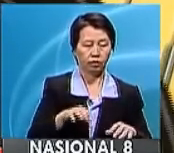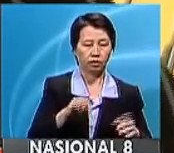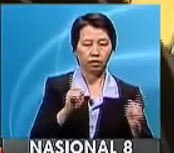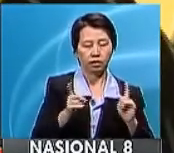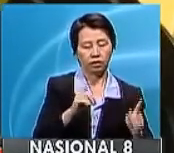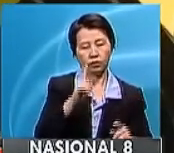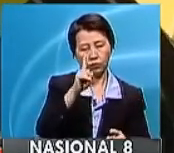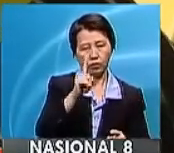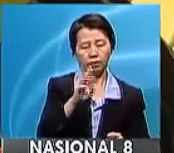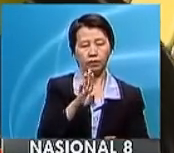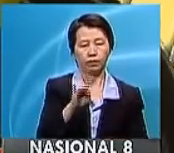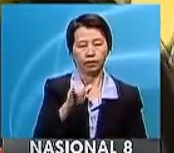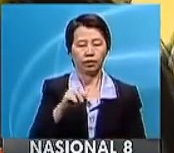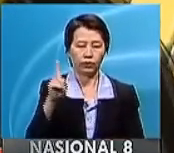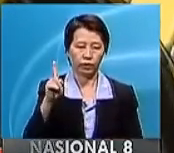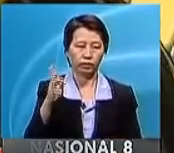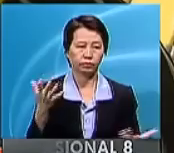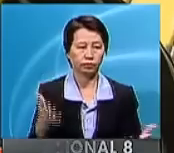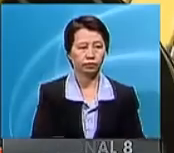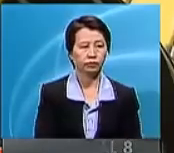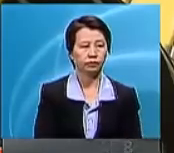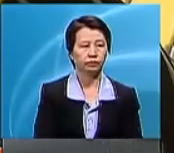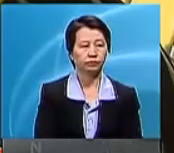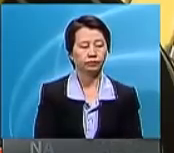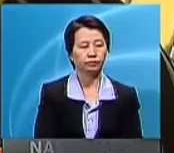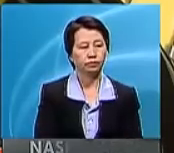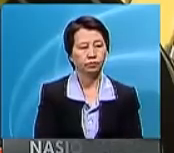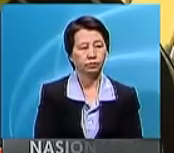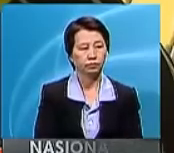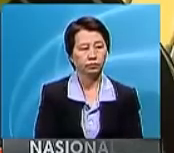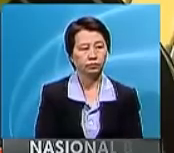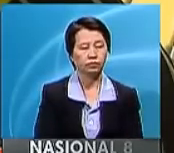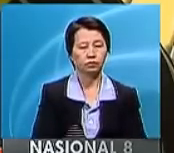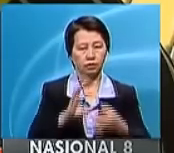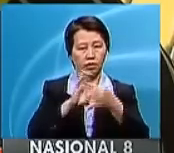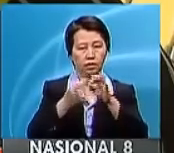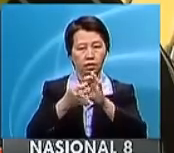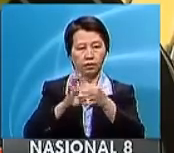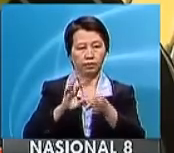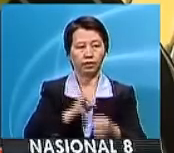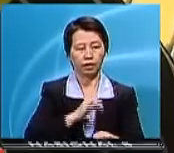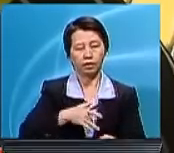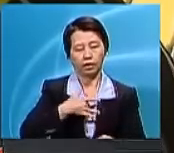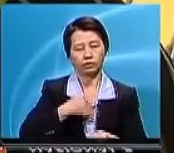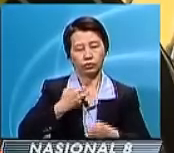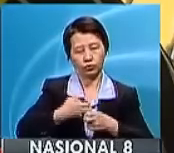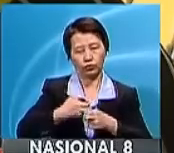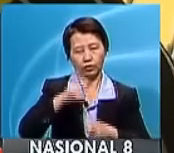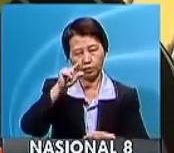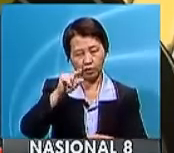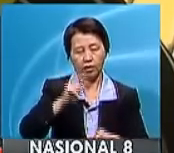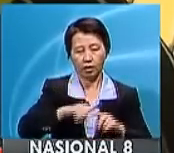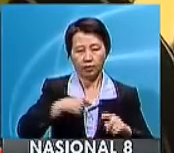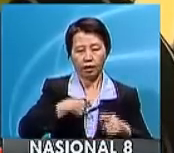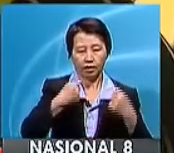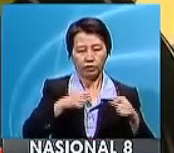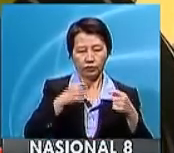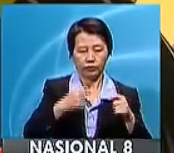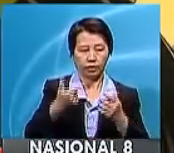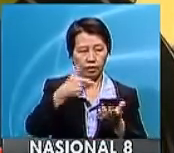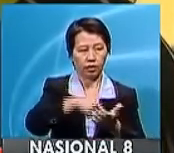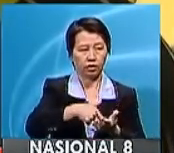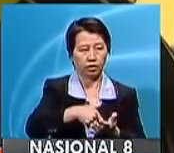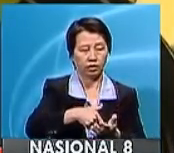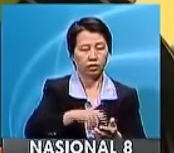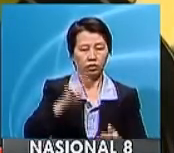lah fokus one by one olimpik Saya rasa Dah susah sikit tapi saya try lagiah